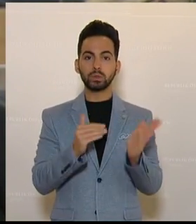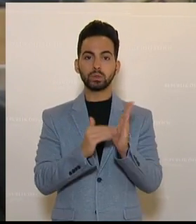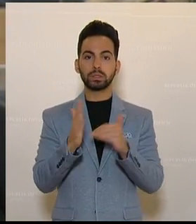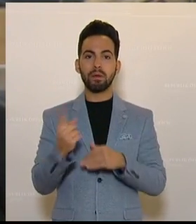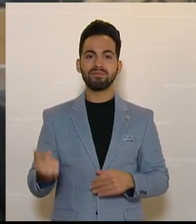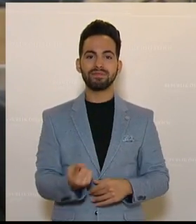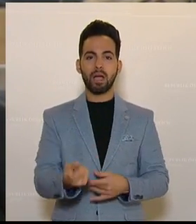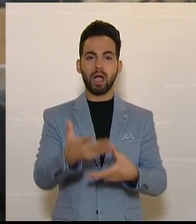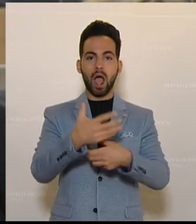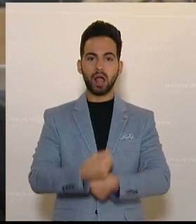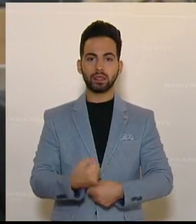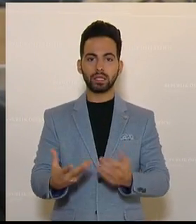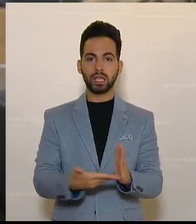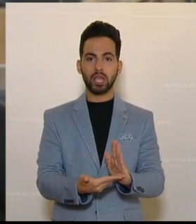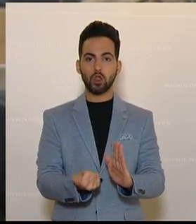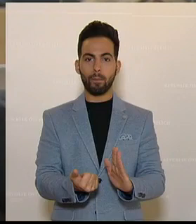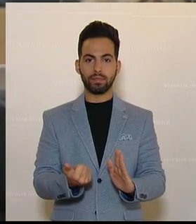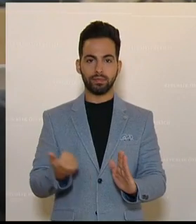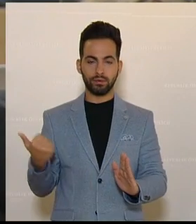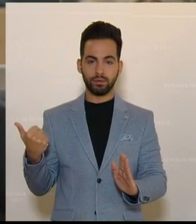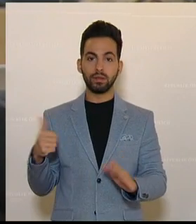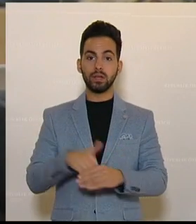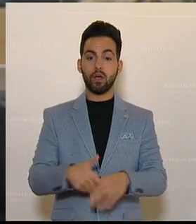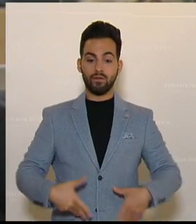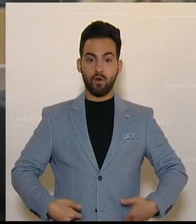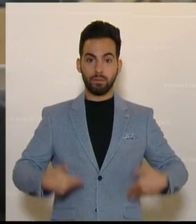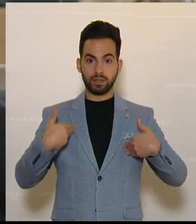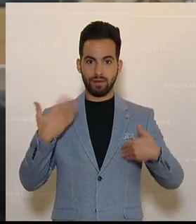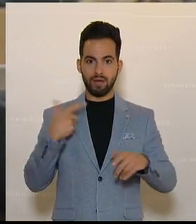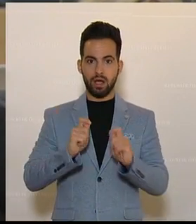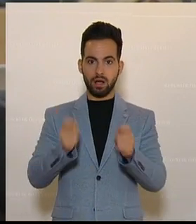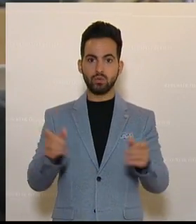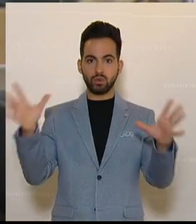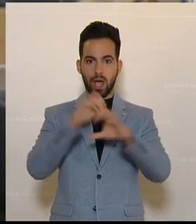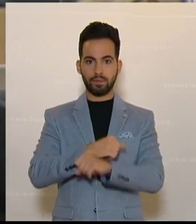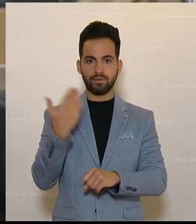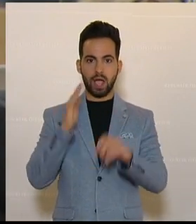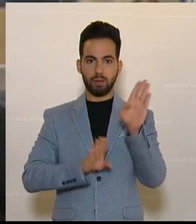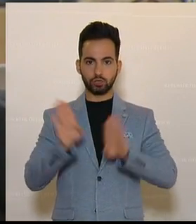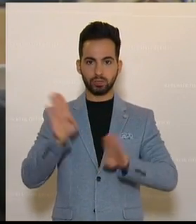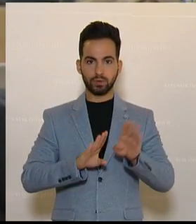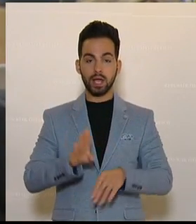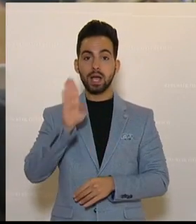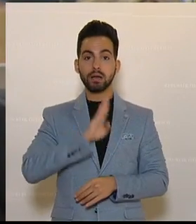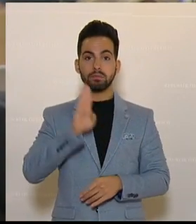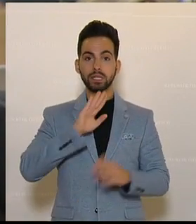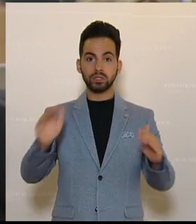die Nachhaltigkeit genommen haben. Ja? Den haben Sie eingebracht am Vormittag und am Abend wurde abgestimmt. Mit der